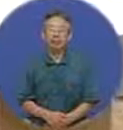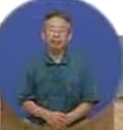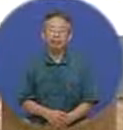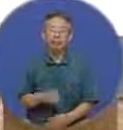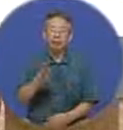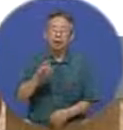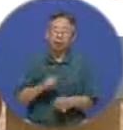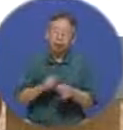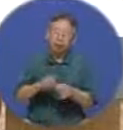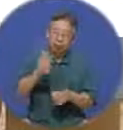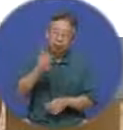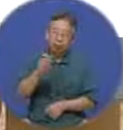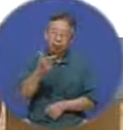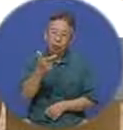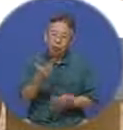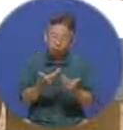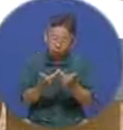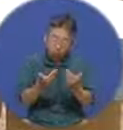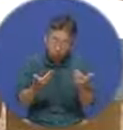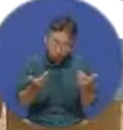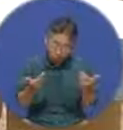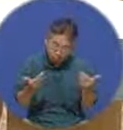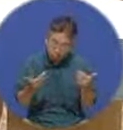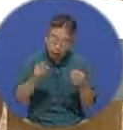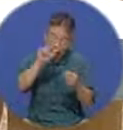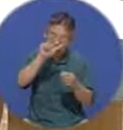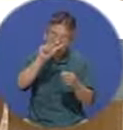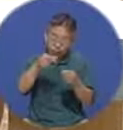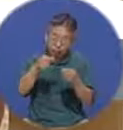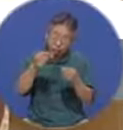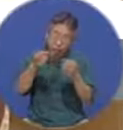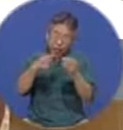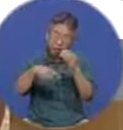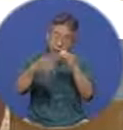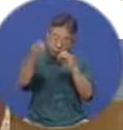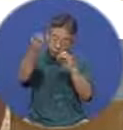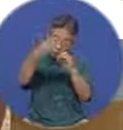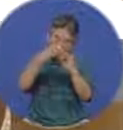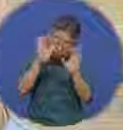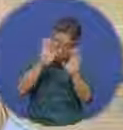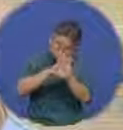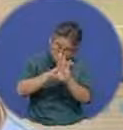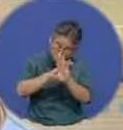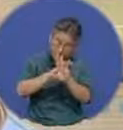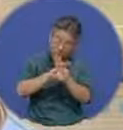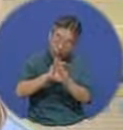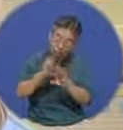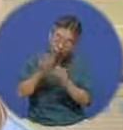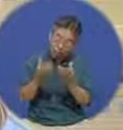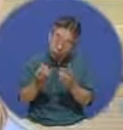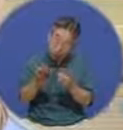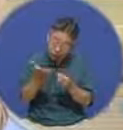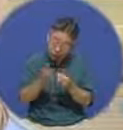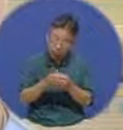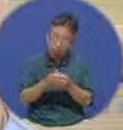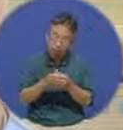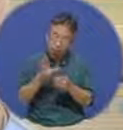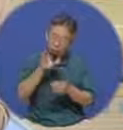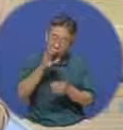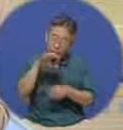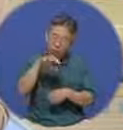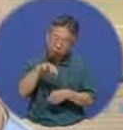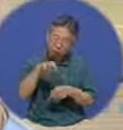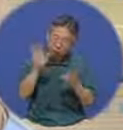46年ぶりという皆既日食、皆さんは観測にチャレンジされたんでしょうか。岡山でも少し夕方暗くなりまし